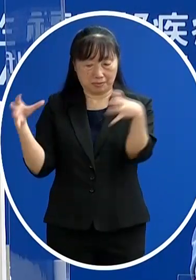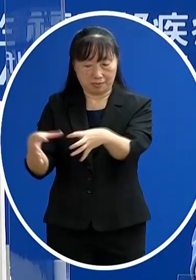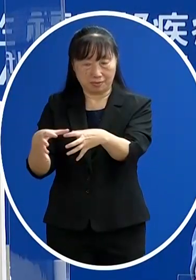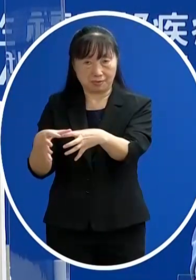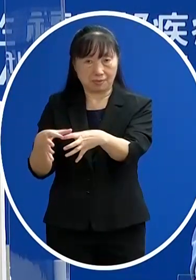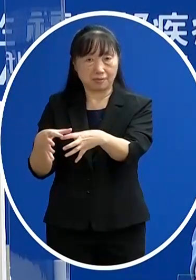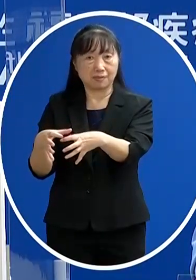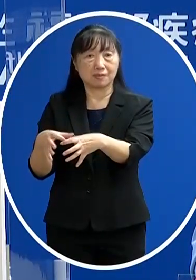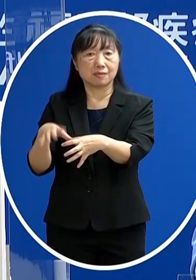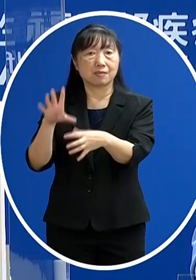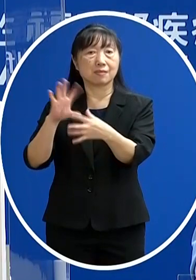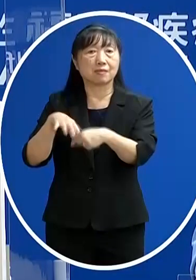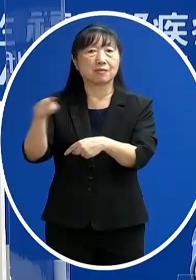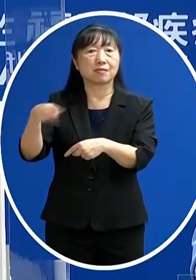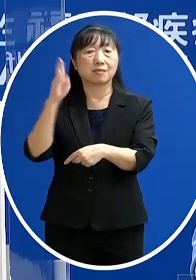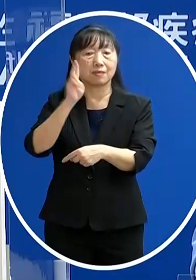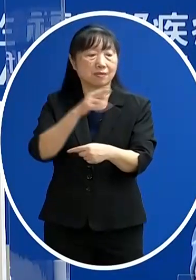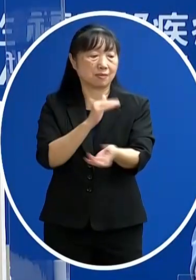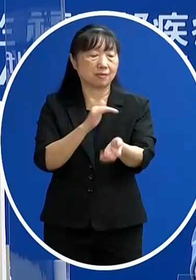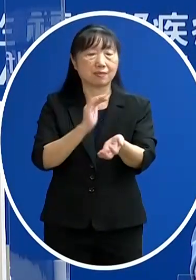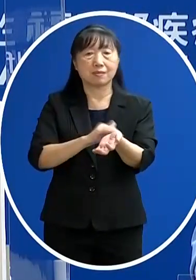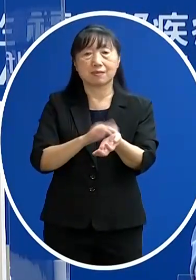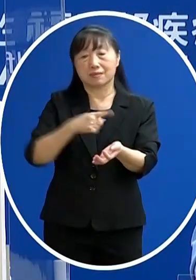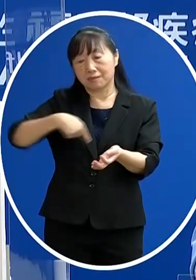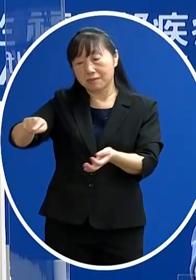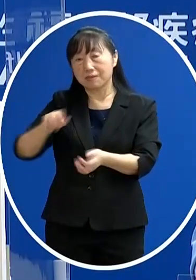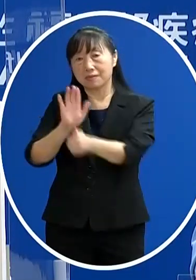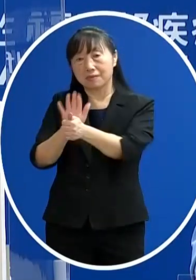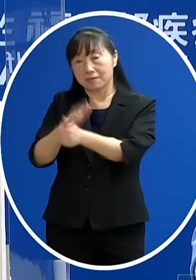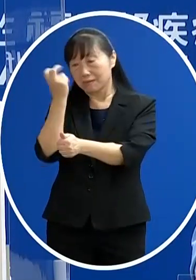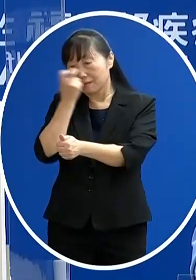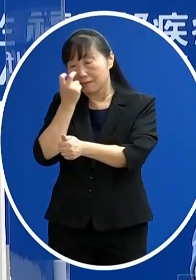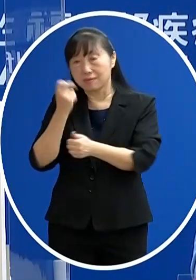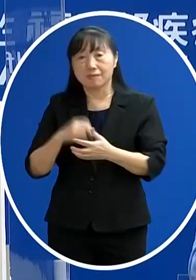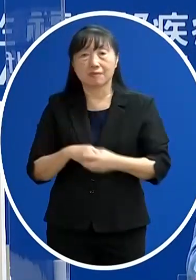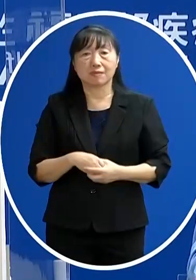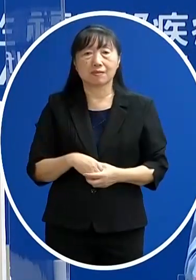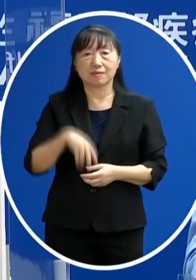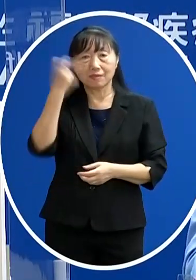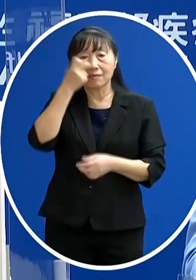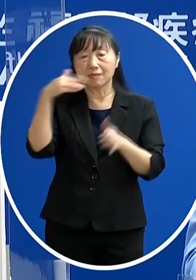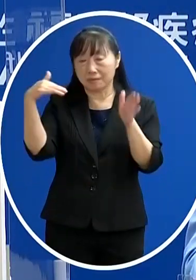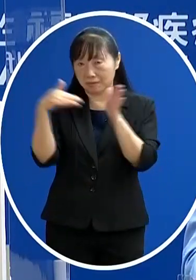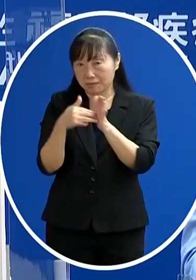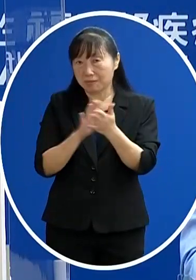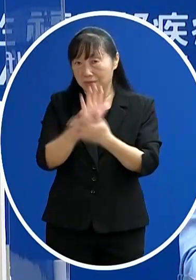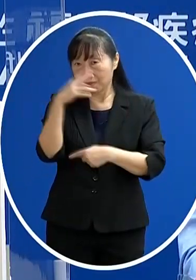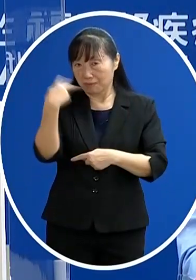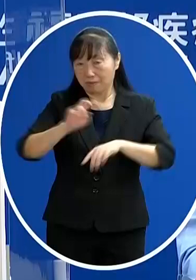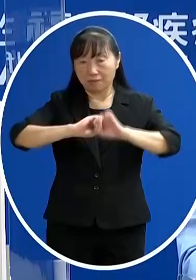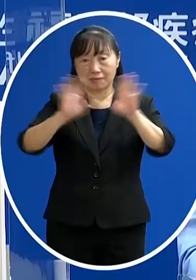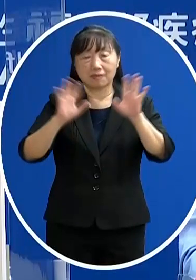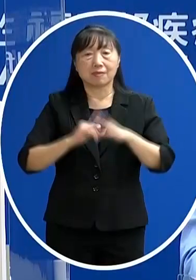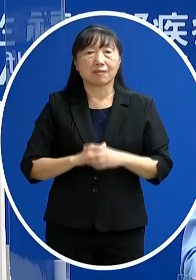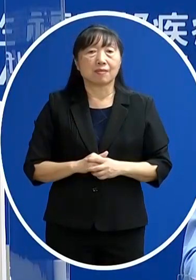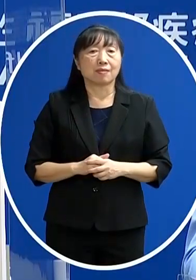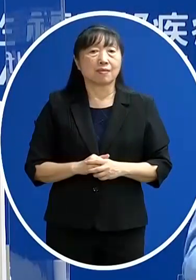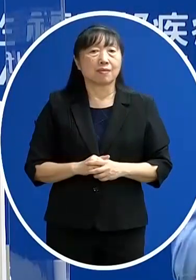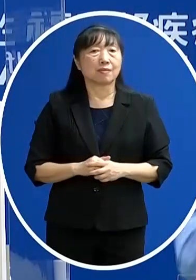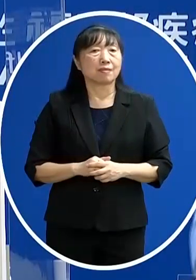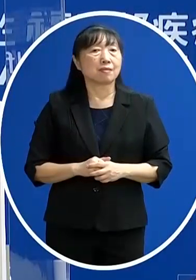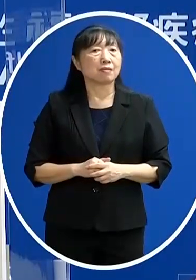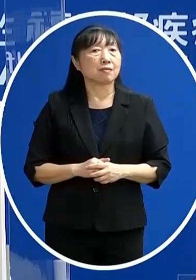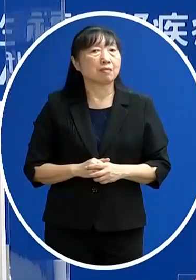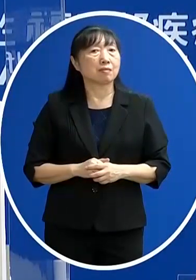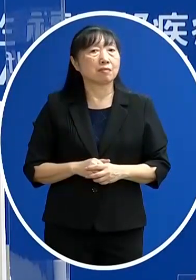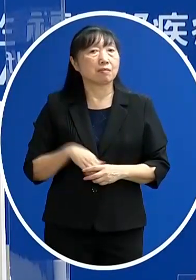那所以派医师人员进去那边可以做采检，好，那检验结果出来跟大家报告。那现在目前